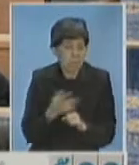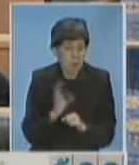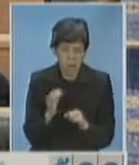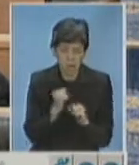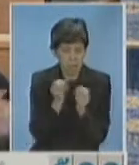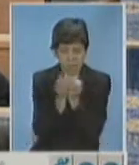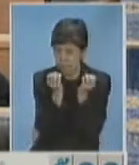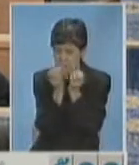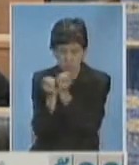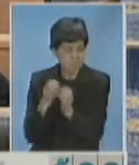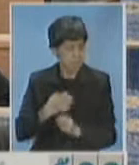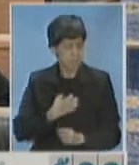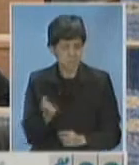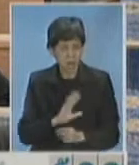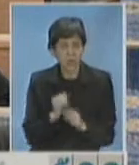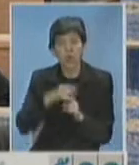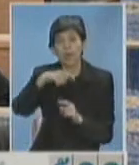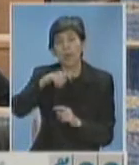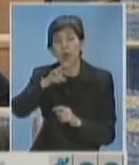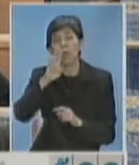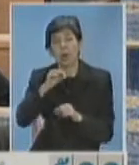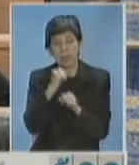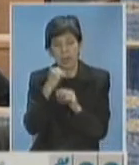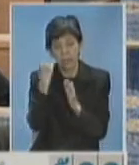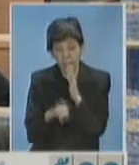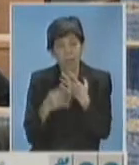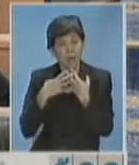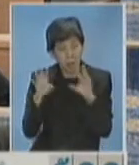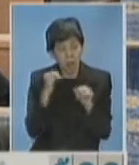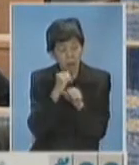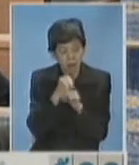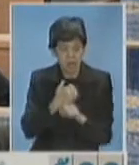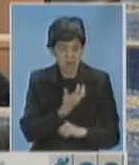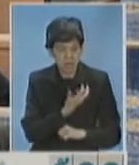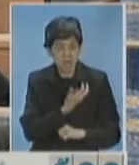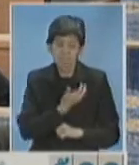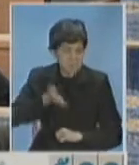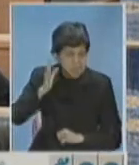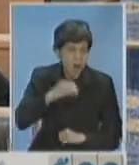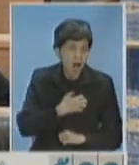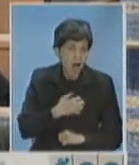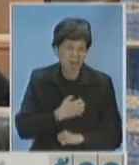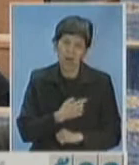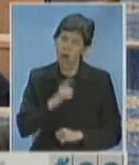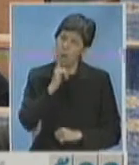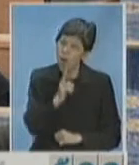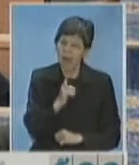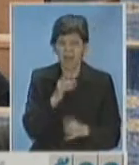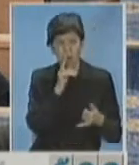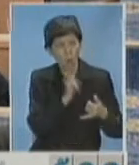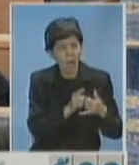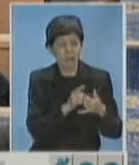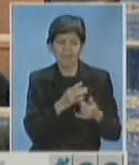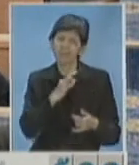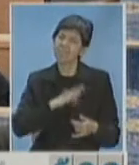ลียุคกันในช่วงพระราชบัญญัตินิรโทษกรรมจะเข้าสภาเนี่ยเราจะเก็บความแค้นนี่มาอภิปรายอย่างนี้แล้วว่ากล่าวเขาเนี่ยท่